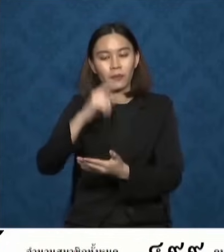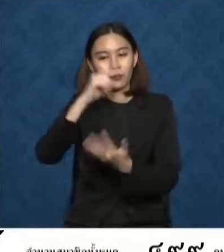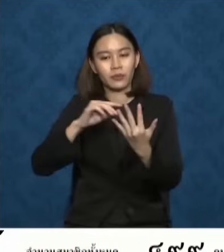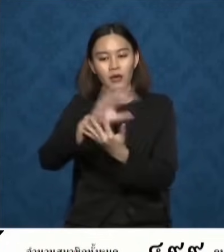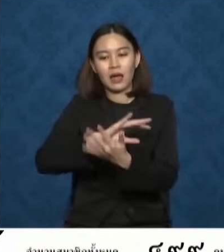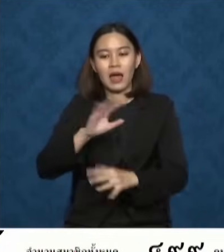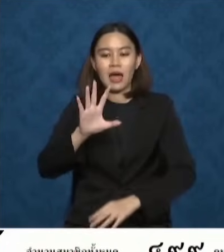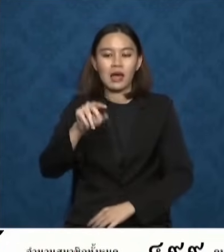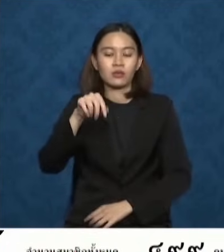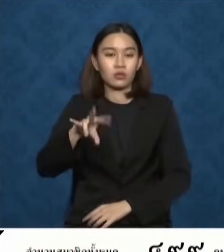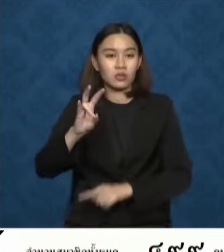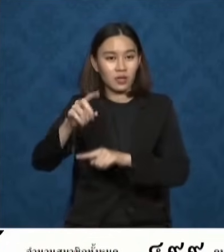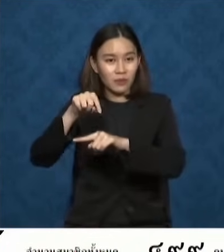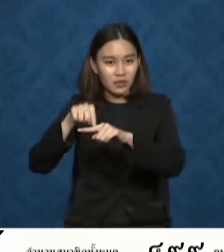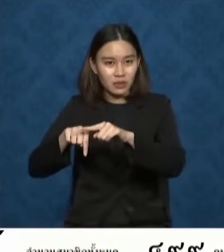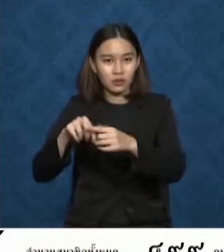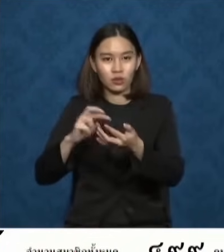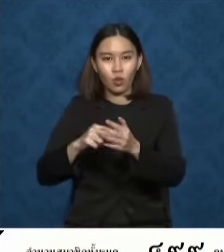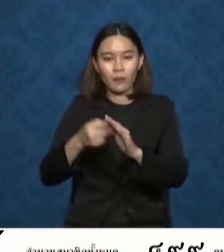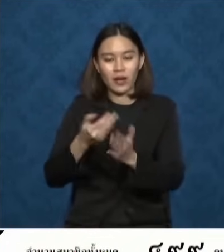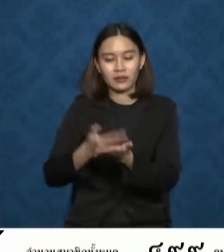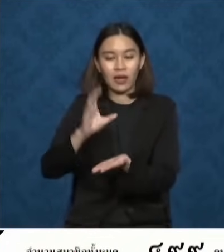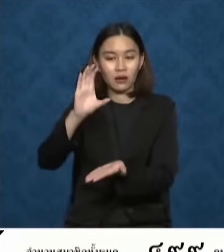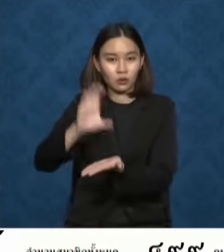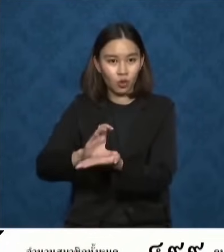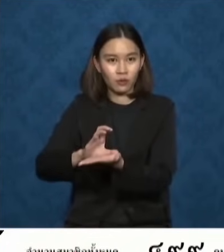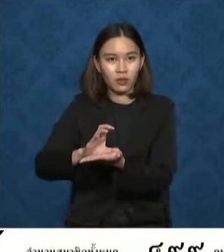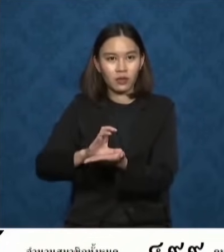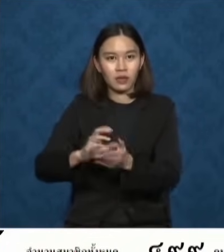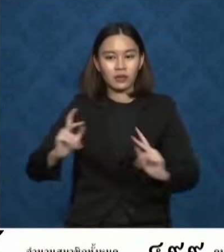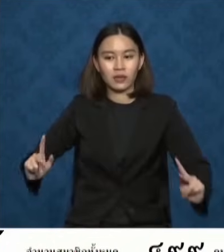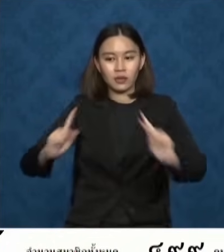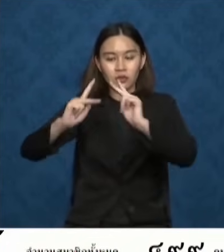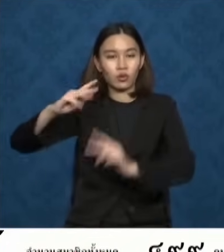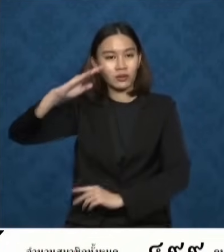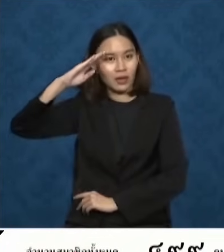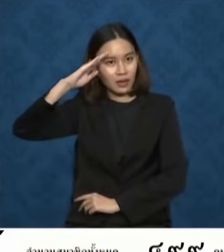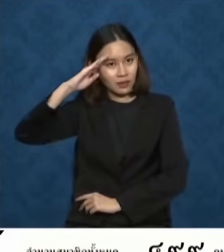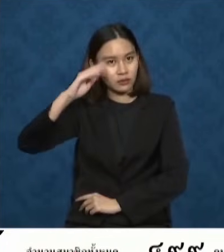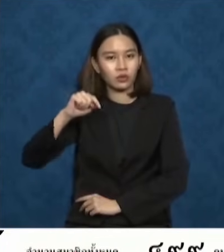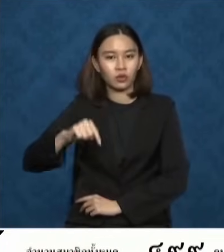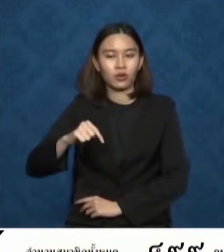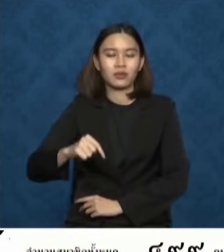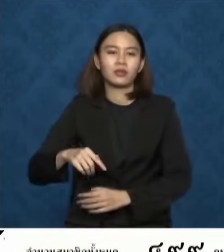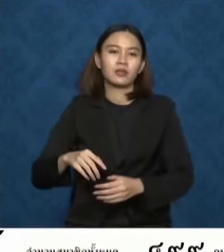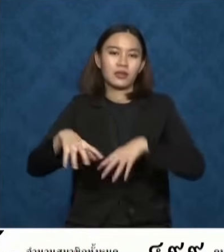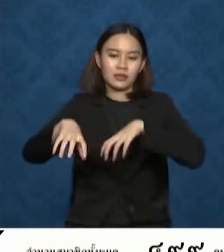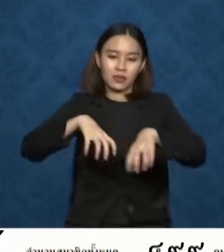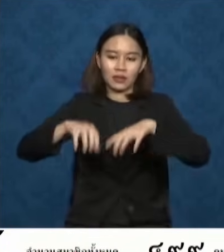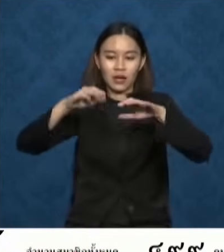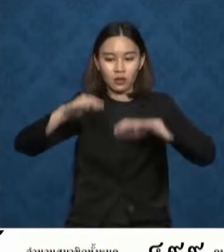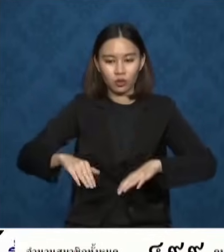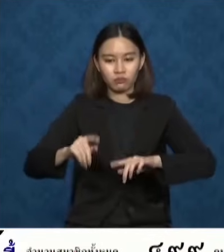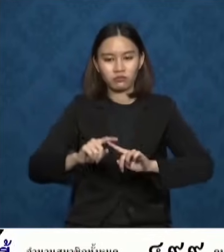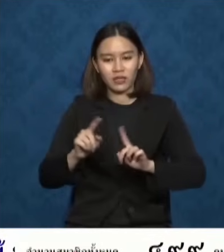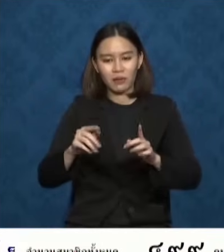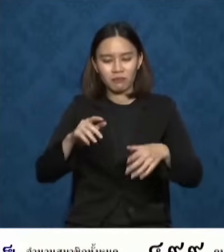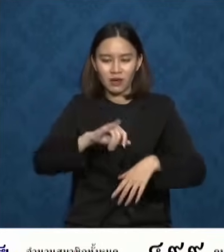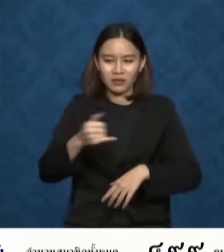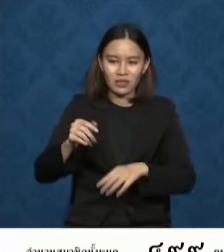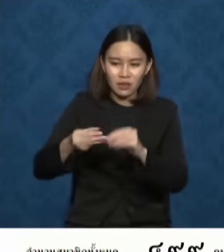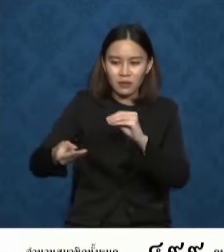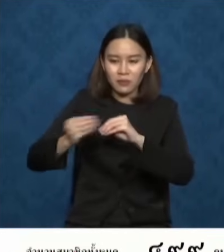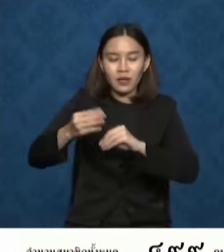5.7 นี่แสดงว่างบกระทรวงกลาโหมเมื่อจัดแล้วนี่สัดส่วนมันลดลงแต่ยอดอาจจะเพิ่มขึ้นนิดนึง